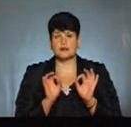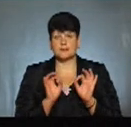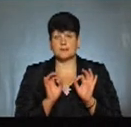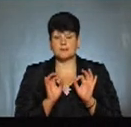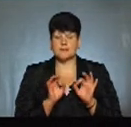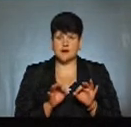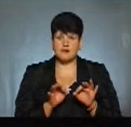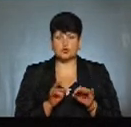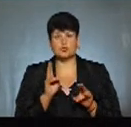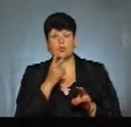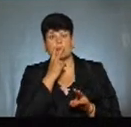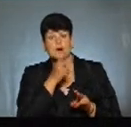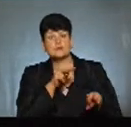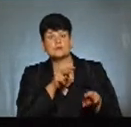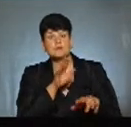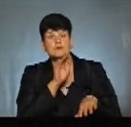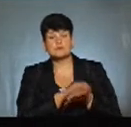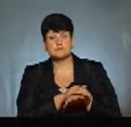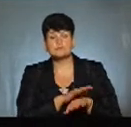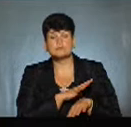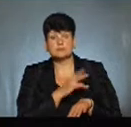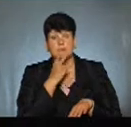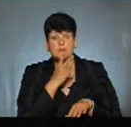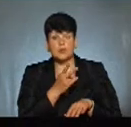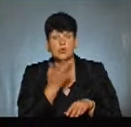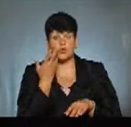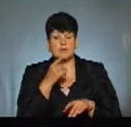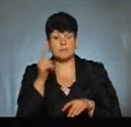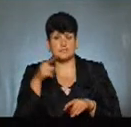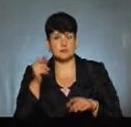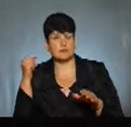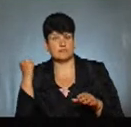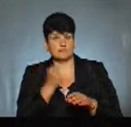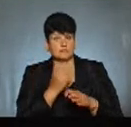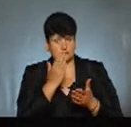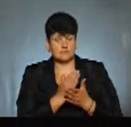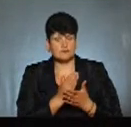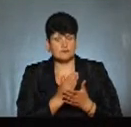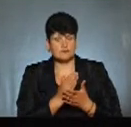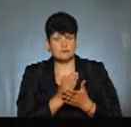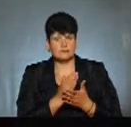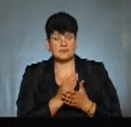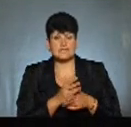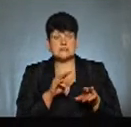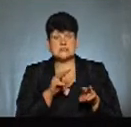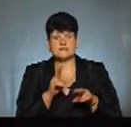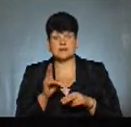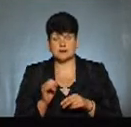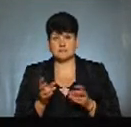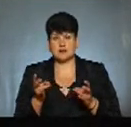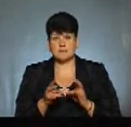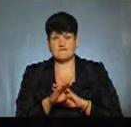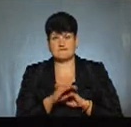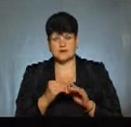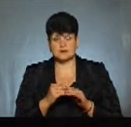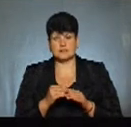свідкам події, зокрема, коли блискавка вже влучила? Свідкам необхідно в першу чергу викликати